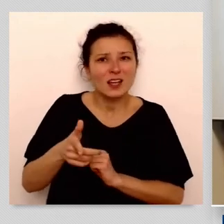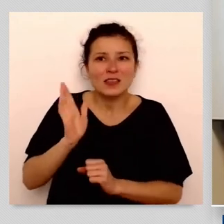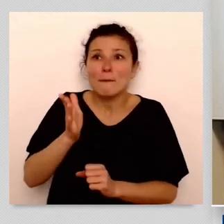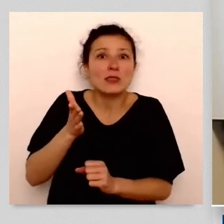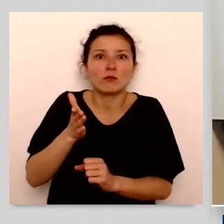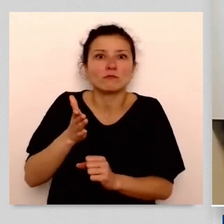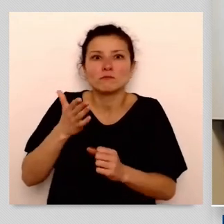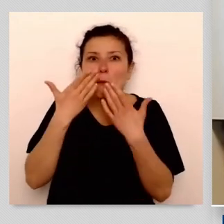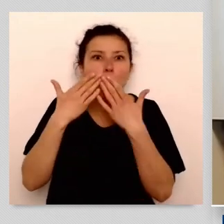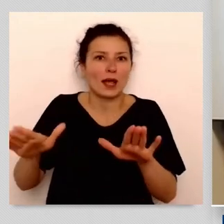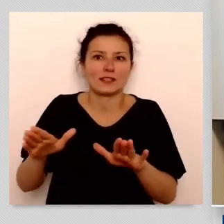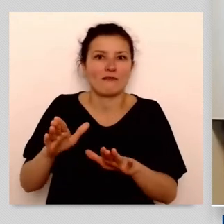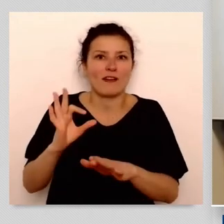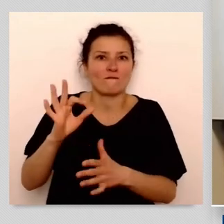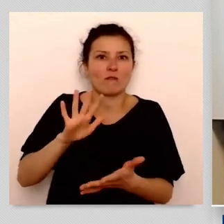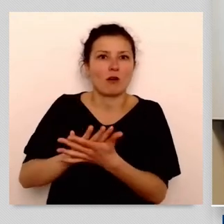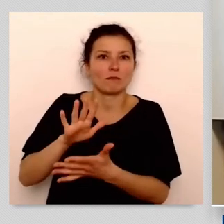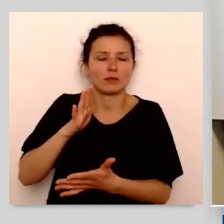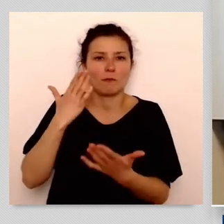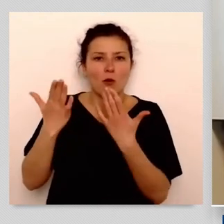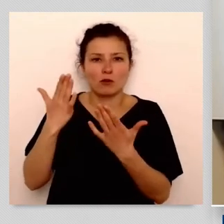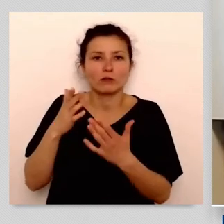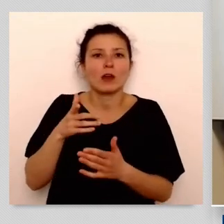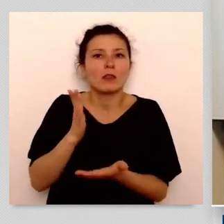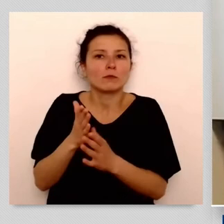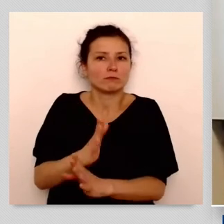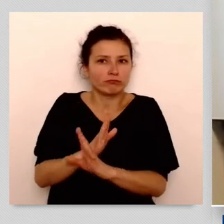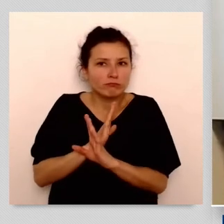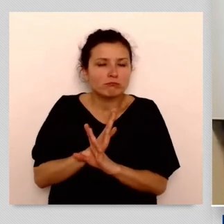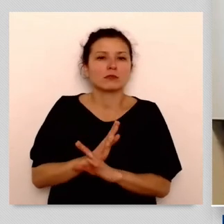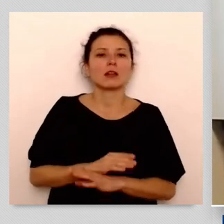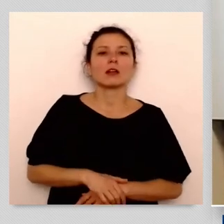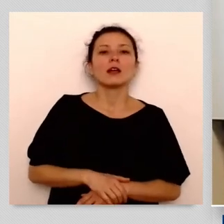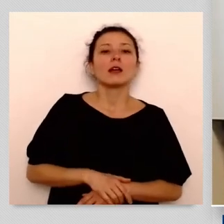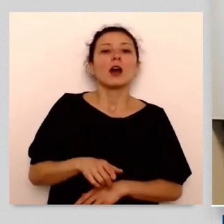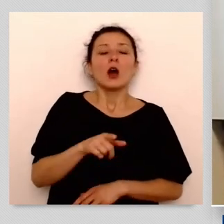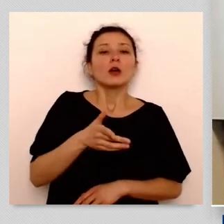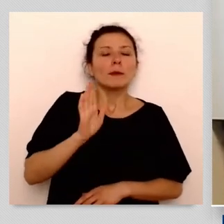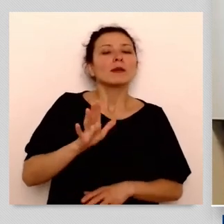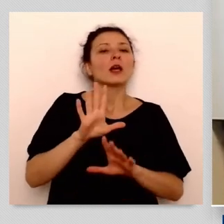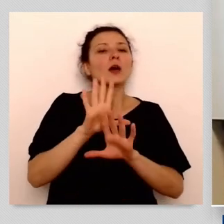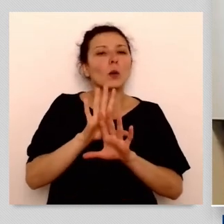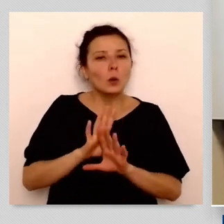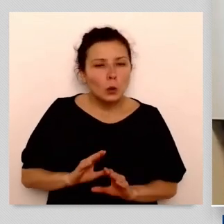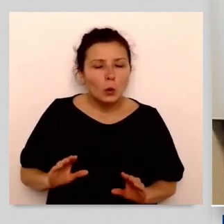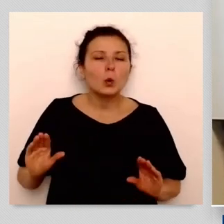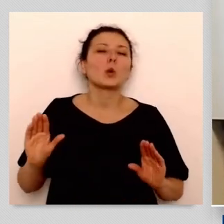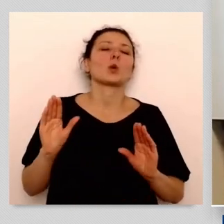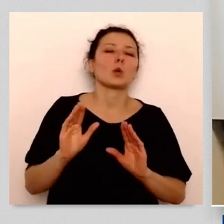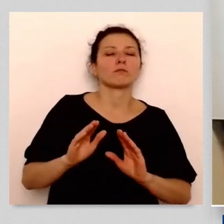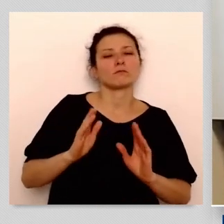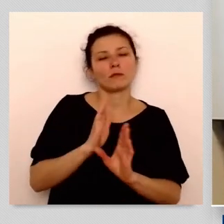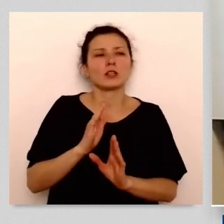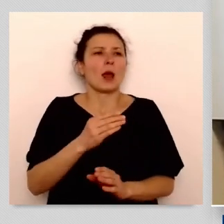Problem będziemy mieć z tak zwanymi uspokajaczami klimatycznymi, którzy będą mówić: Polska emituje w stosunku do